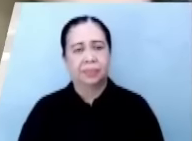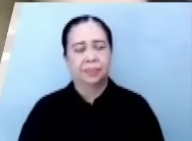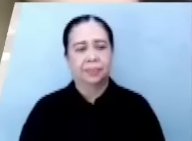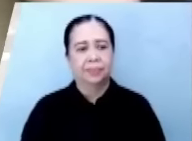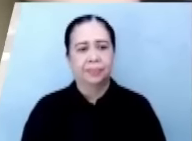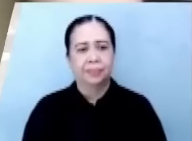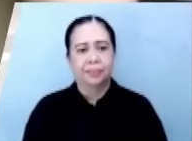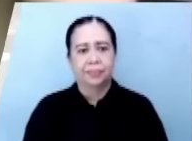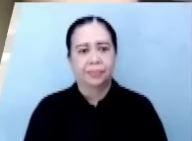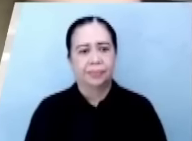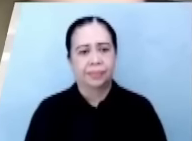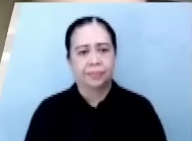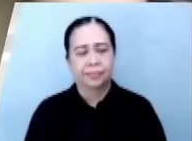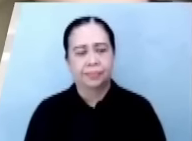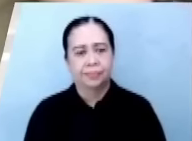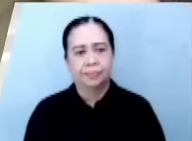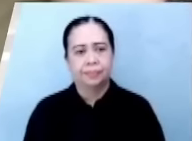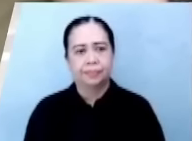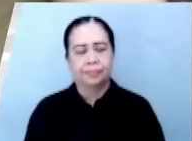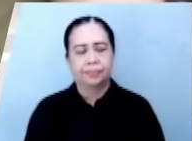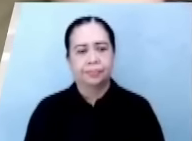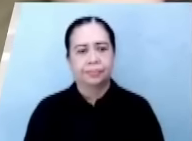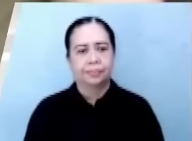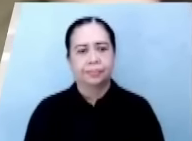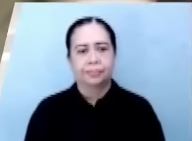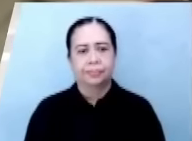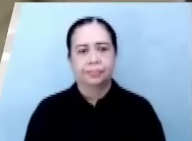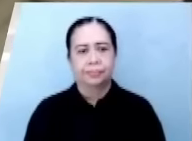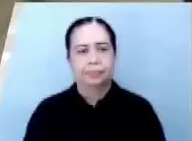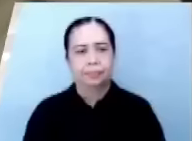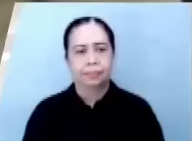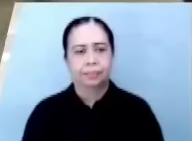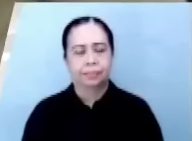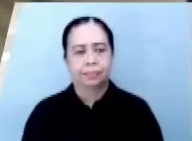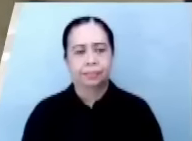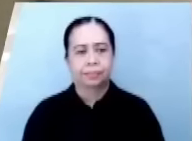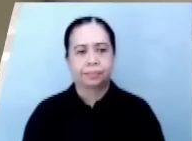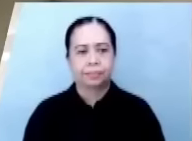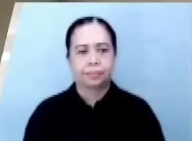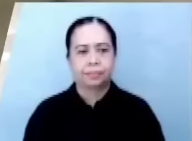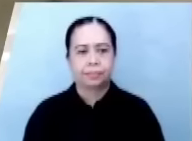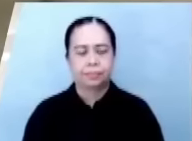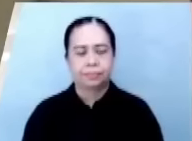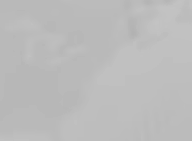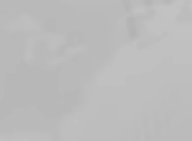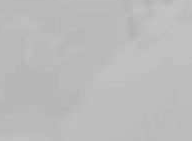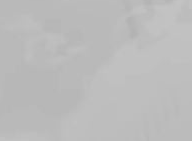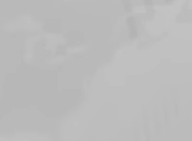Integrated News, Mark Salazar, nakatutok 24 oras.